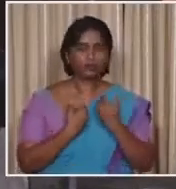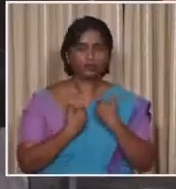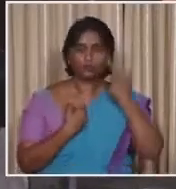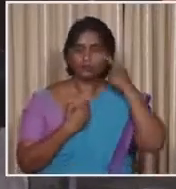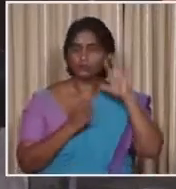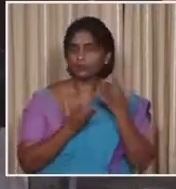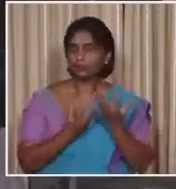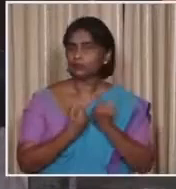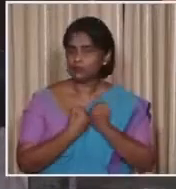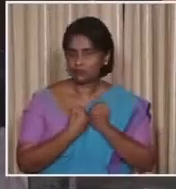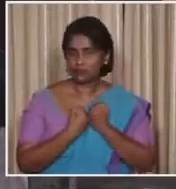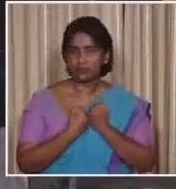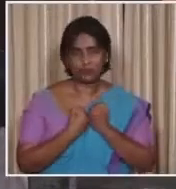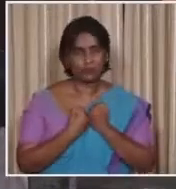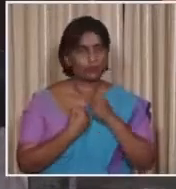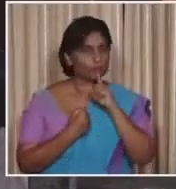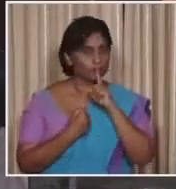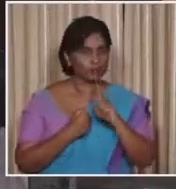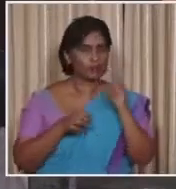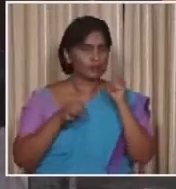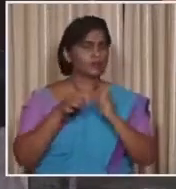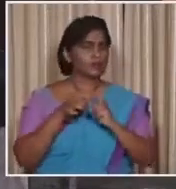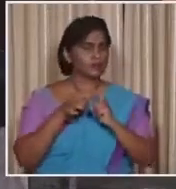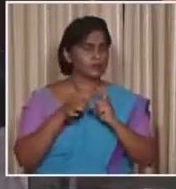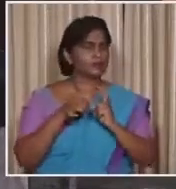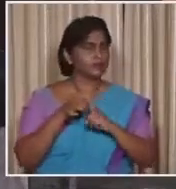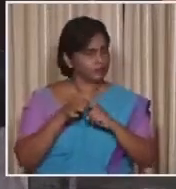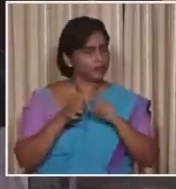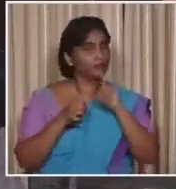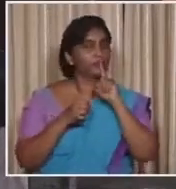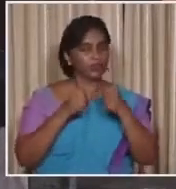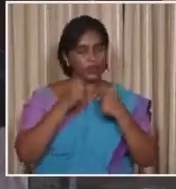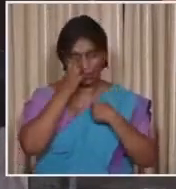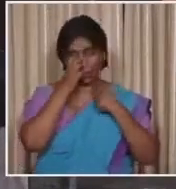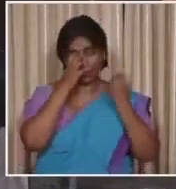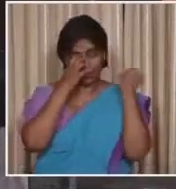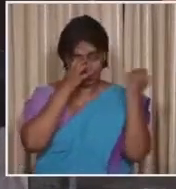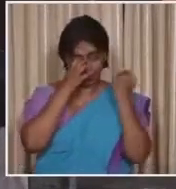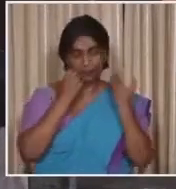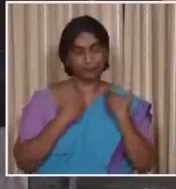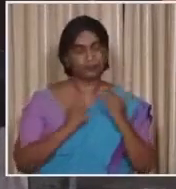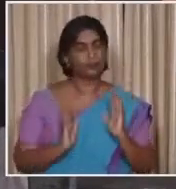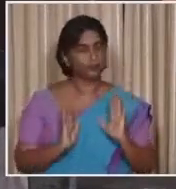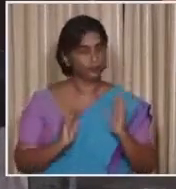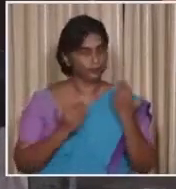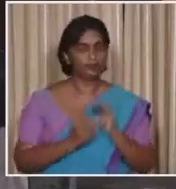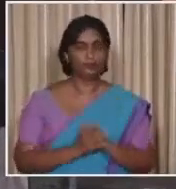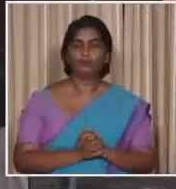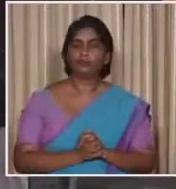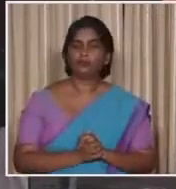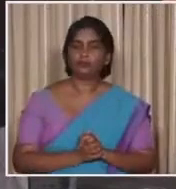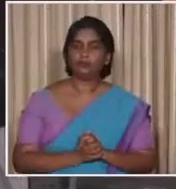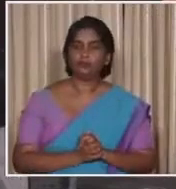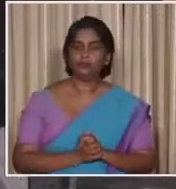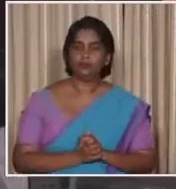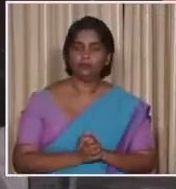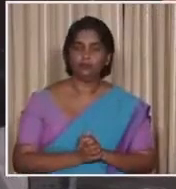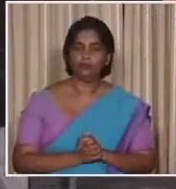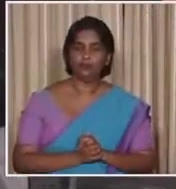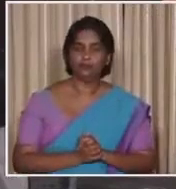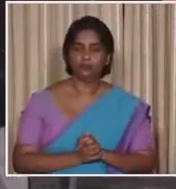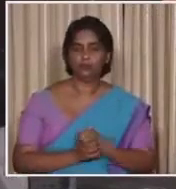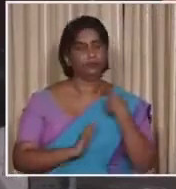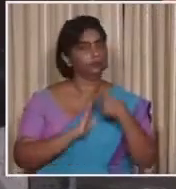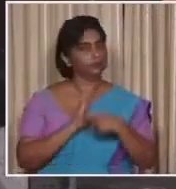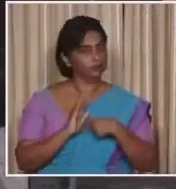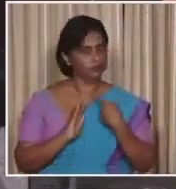เอ็นนูเรียอุเรียตุรังกลามันรินเนกันเรียนอีลังเกย์นัลบัตเตอินดาวดีสุดันดีระดินัมอินด